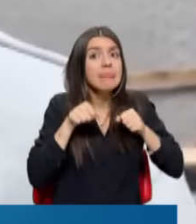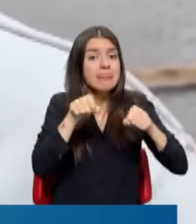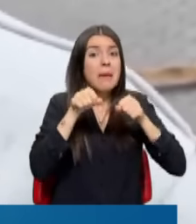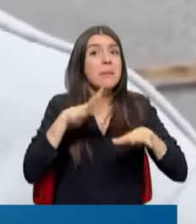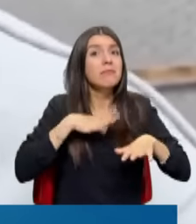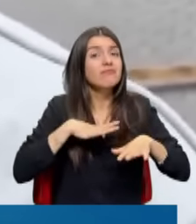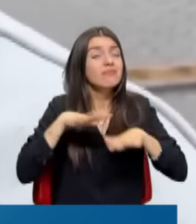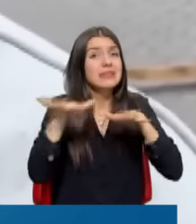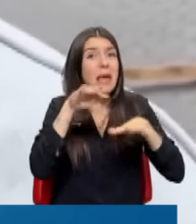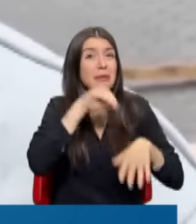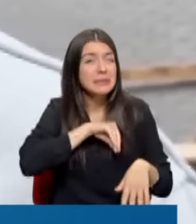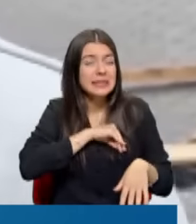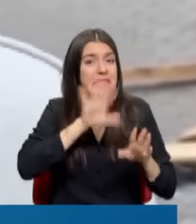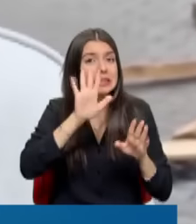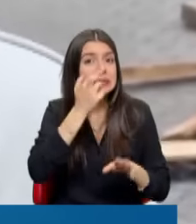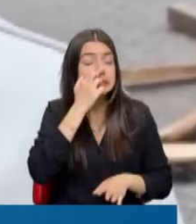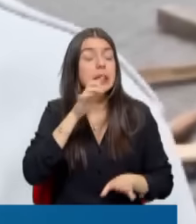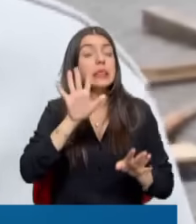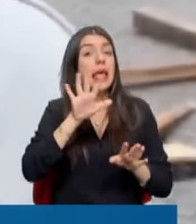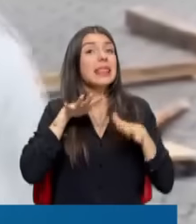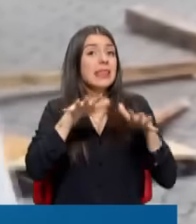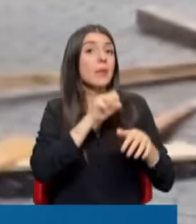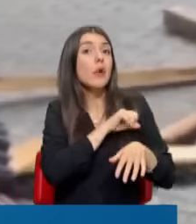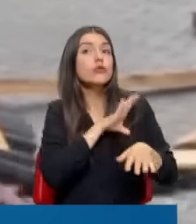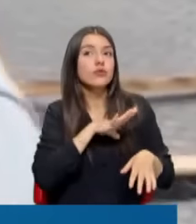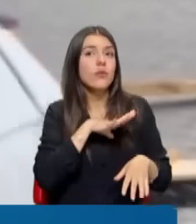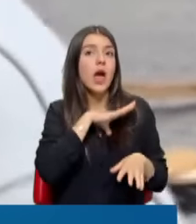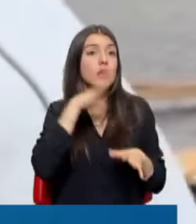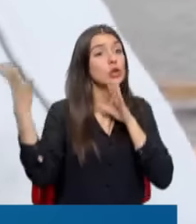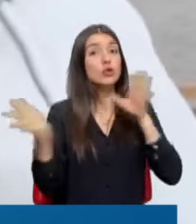her tarafta deprem korkusu var. Rüzgar, toz bulutu.